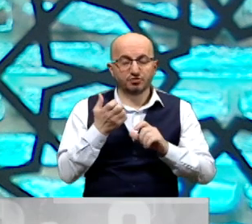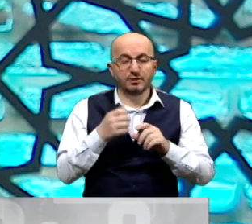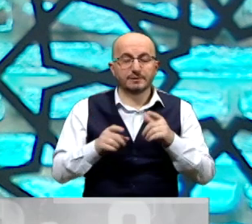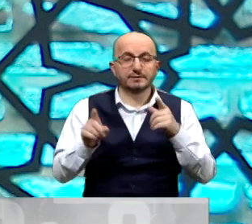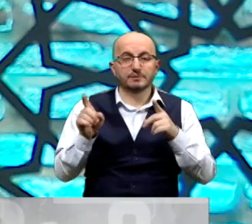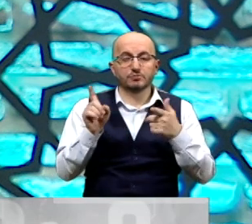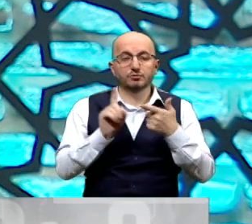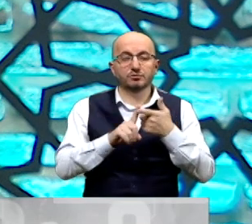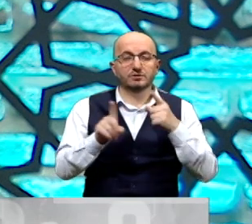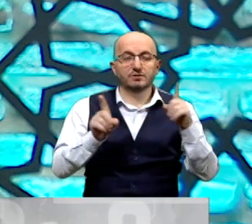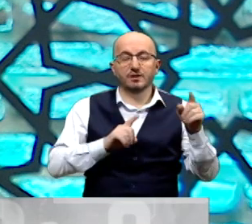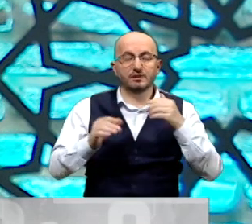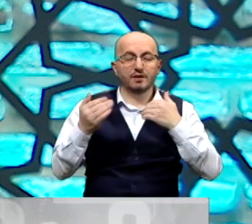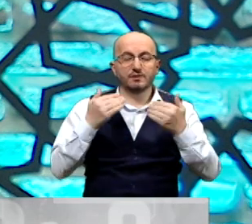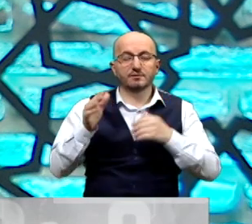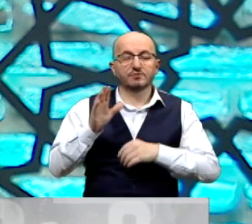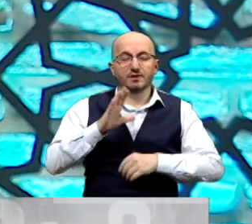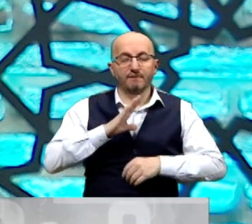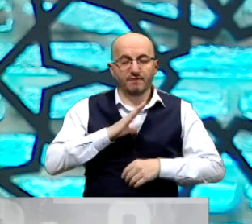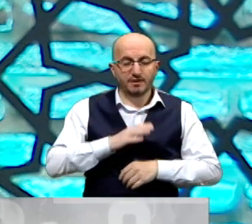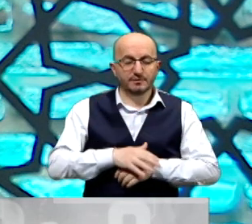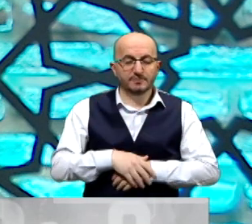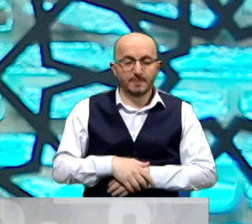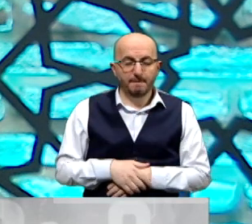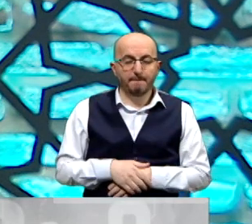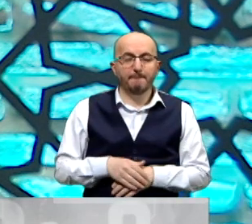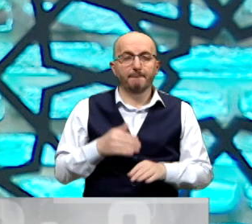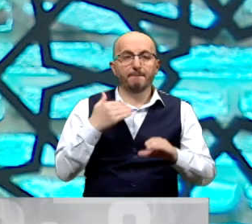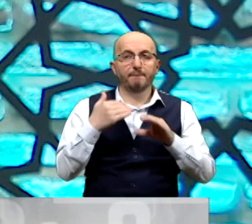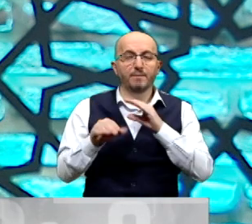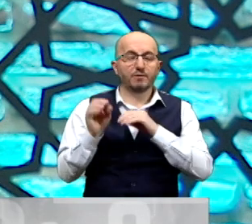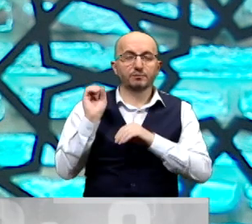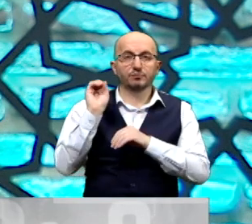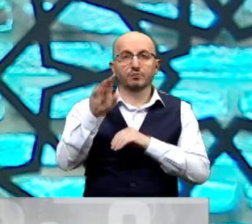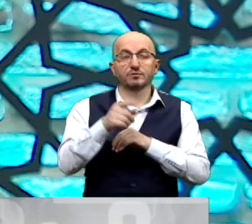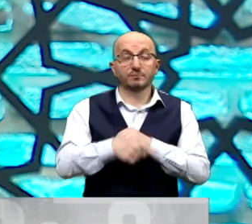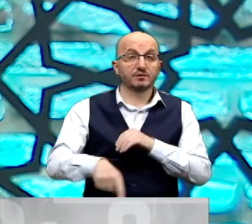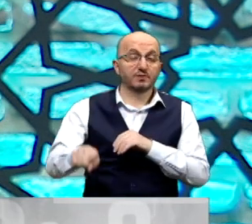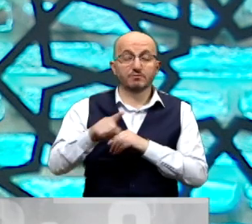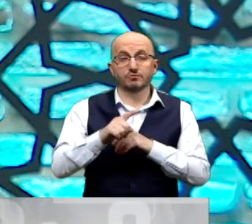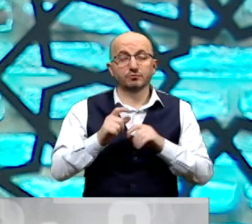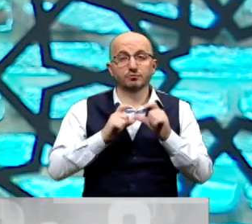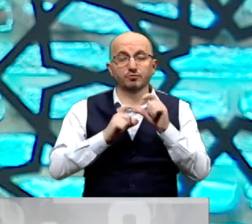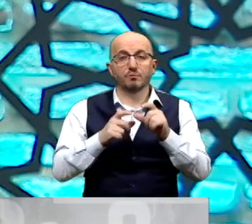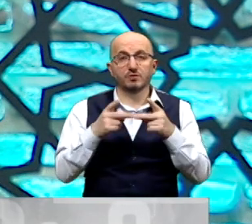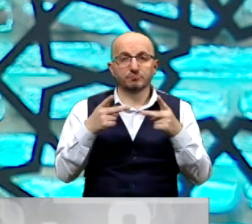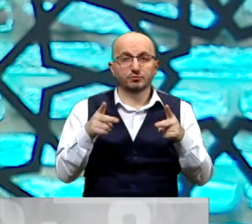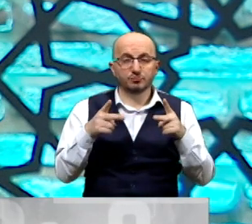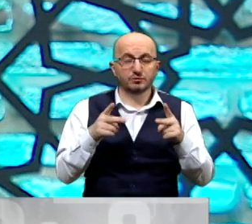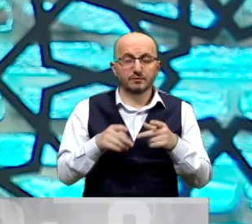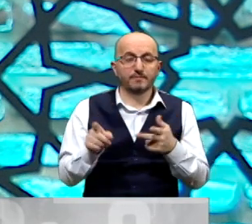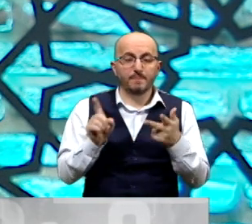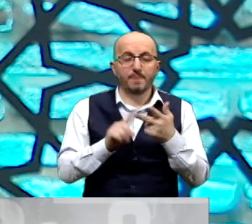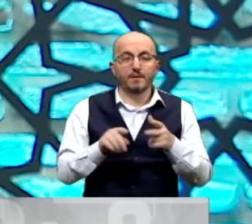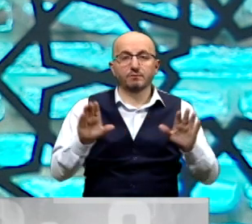et diyanet.gov.tr adresi üzerinden de mail yoluyla sorularınızı bize sormanız mümkün ve sosyal medya